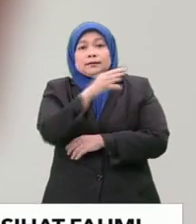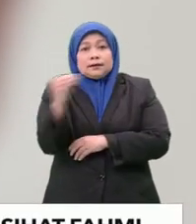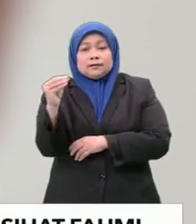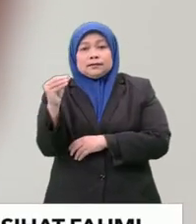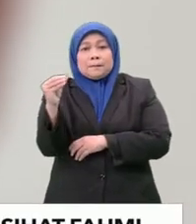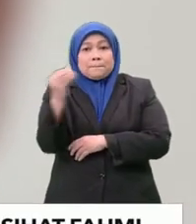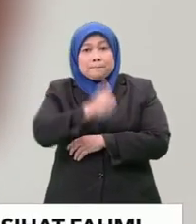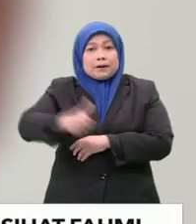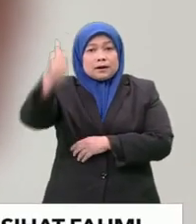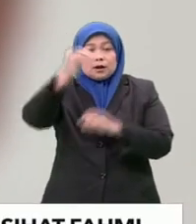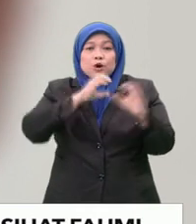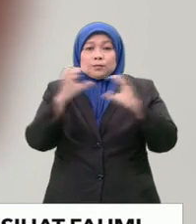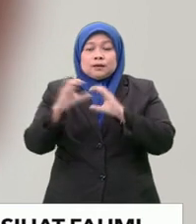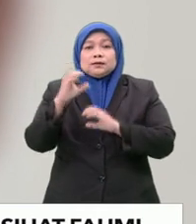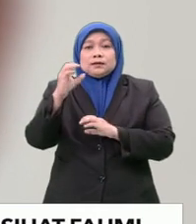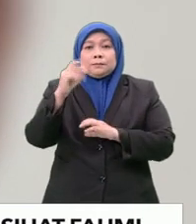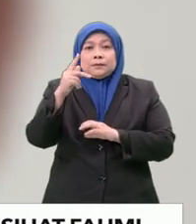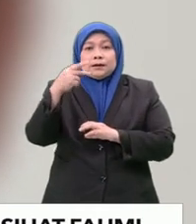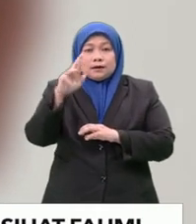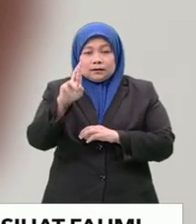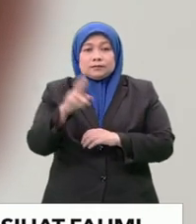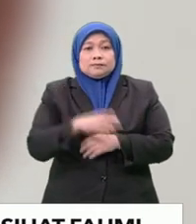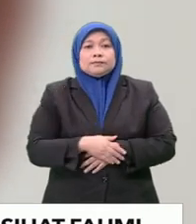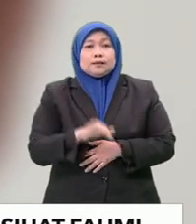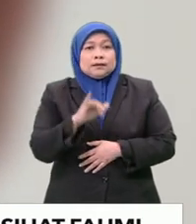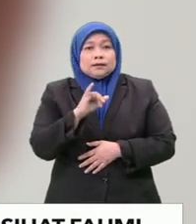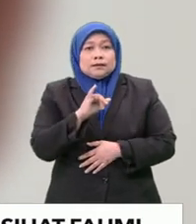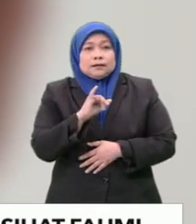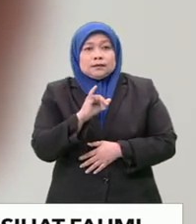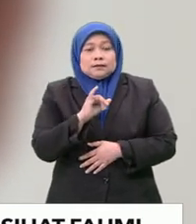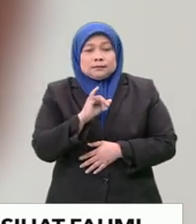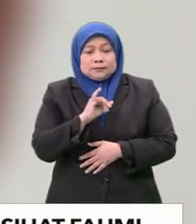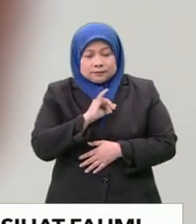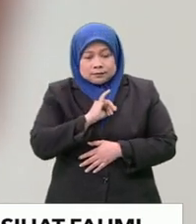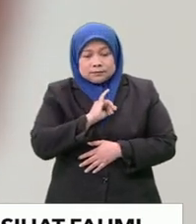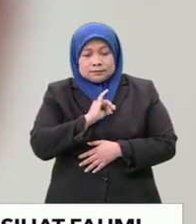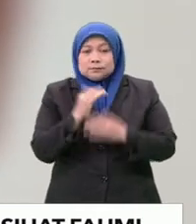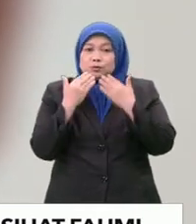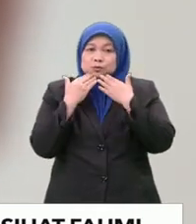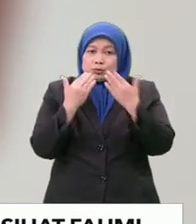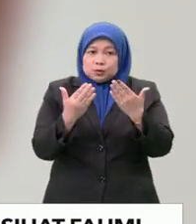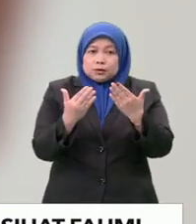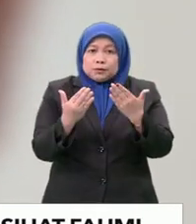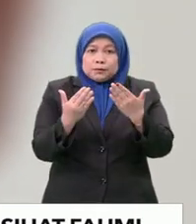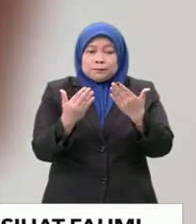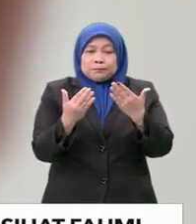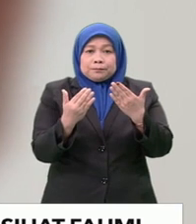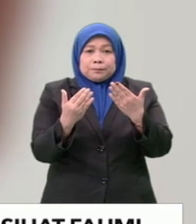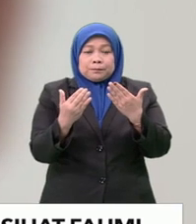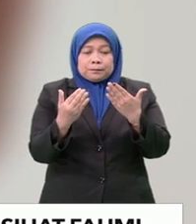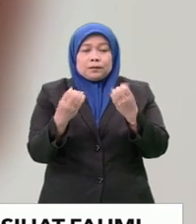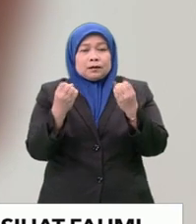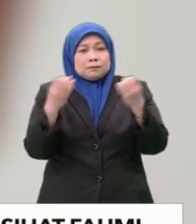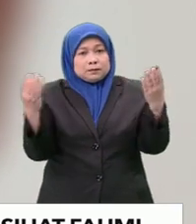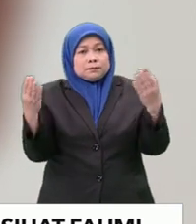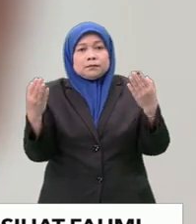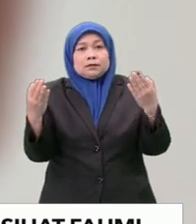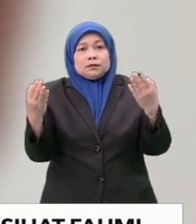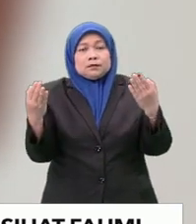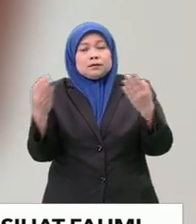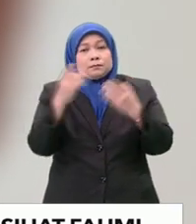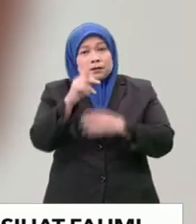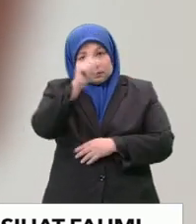Pengarah Komunikasi Pakatan Harapan. Ingin merakamkan rasa syukur yang tak terhingga kehadrat Yang